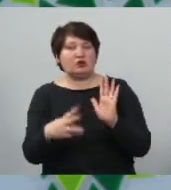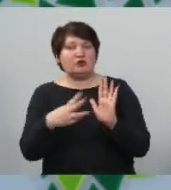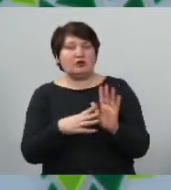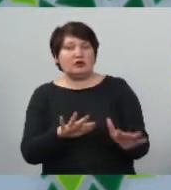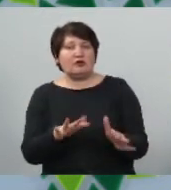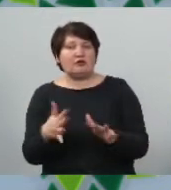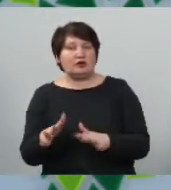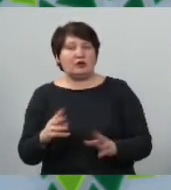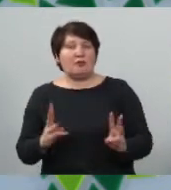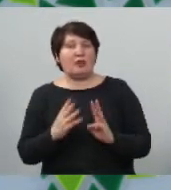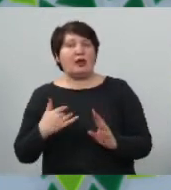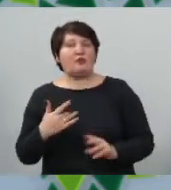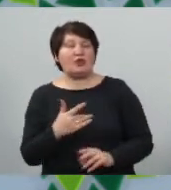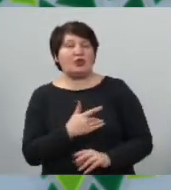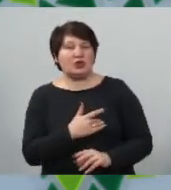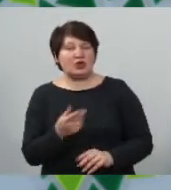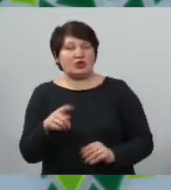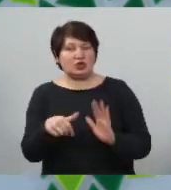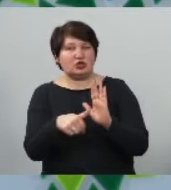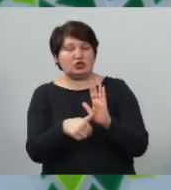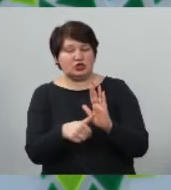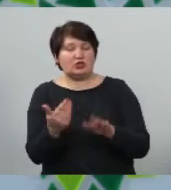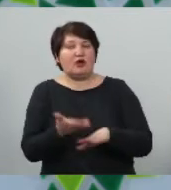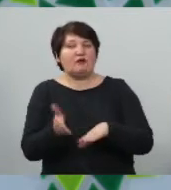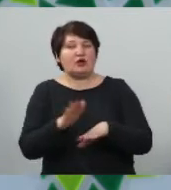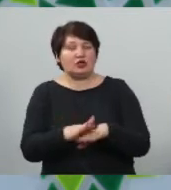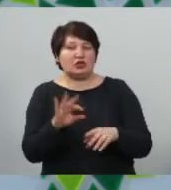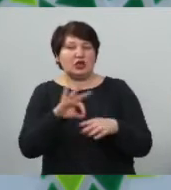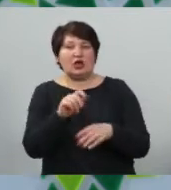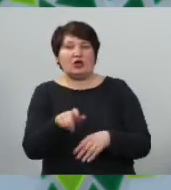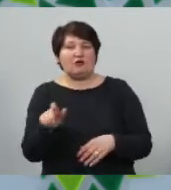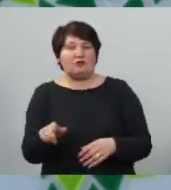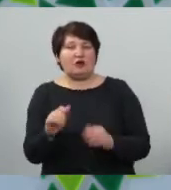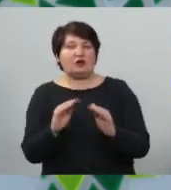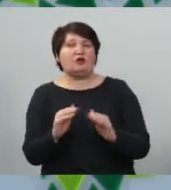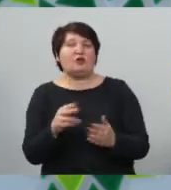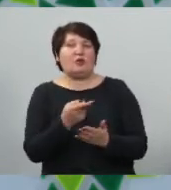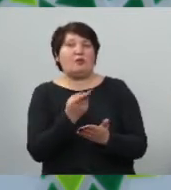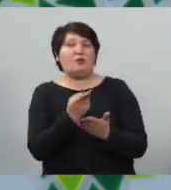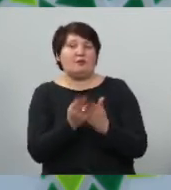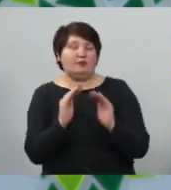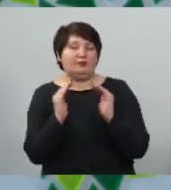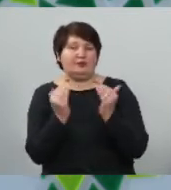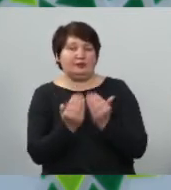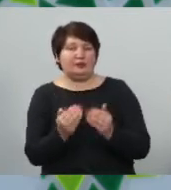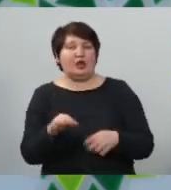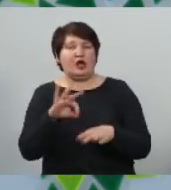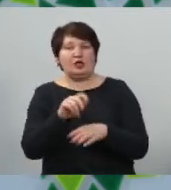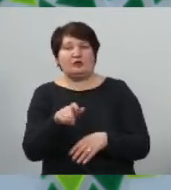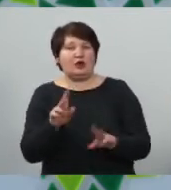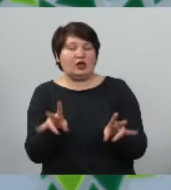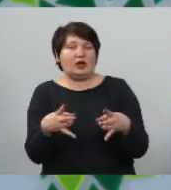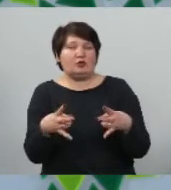випадків пневмонії, із них 6 випадків важких. Ці хворі перебувають у палатах інтенсивної терапії, проте хворі не